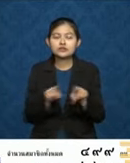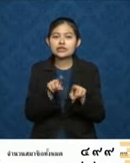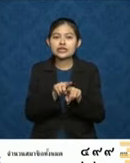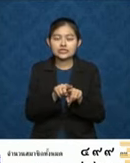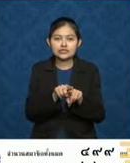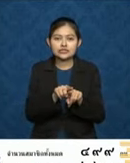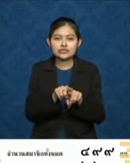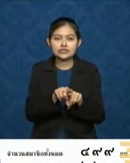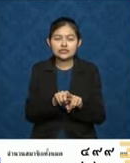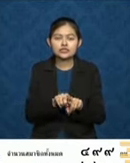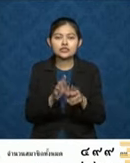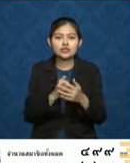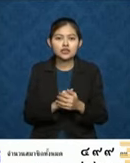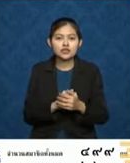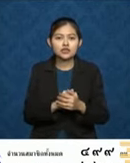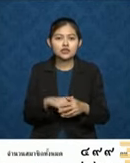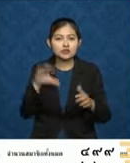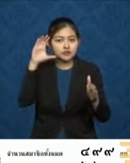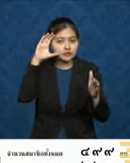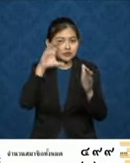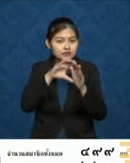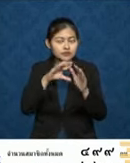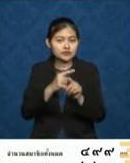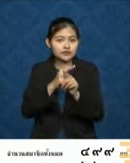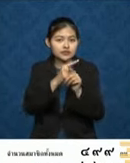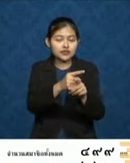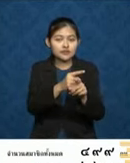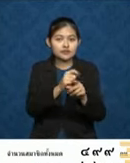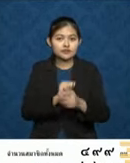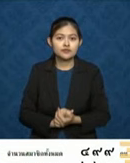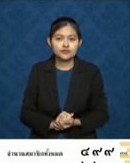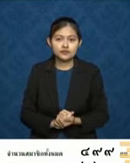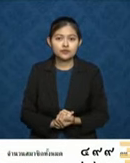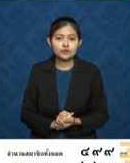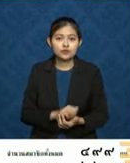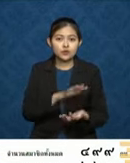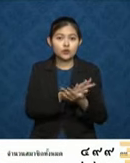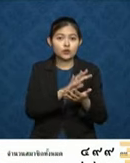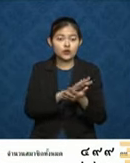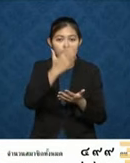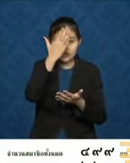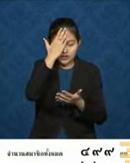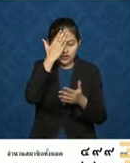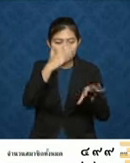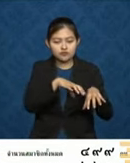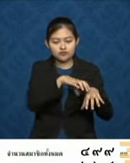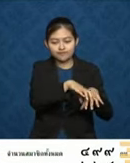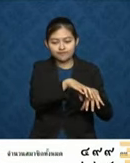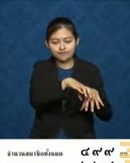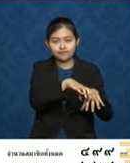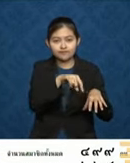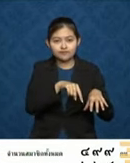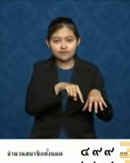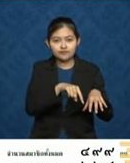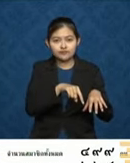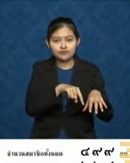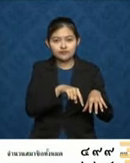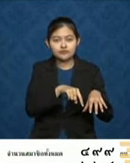ค่ะบริเวณดังกล่าวนะคะดังรูปตามสไลด์นะคะคือจุดหน้าโรงเรียนโนนไทยคุุอุปถัมภ์นะคะอำเภอ